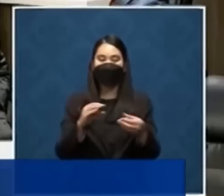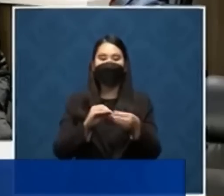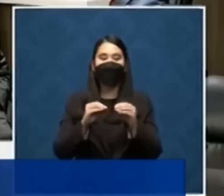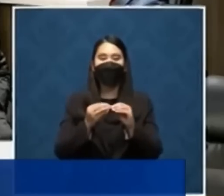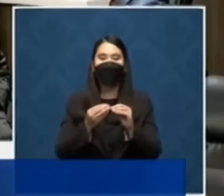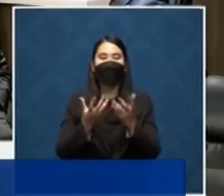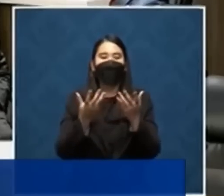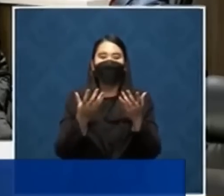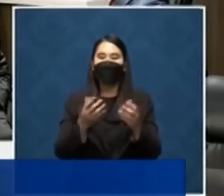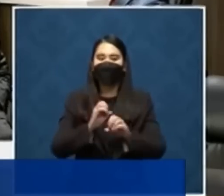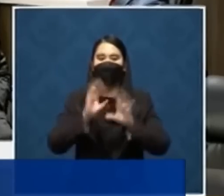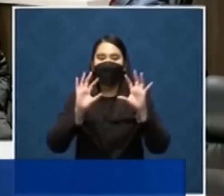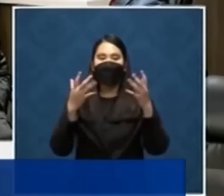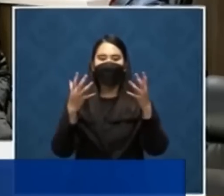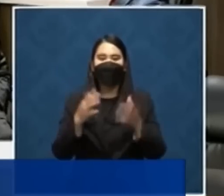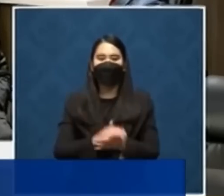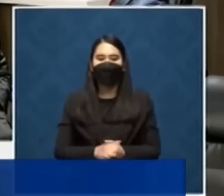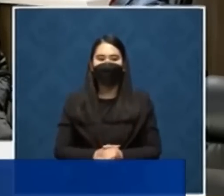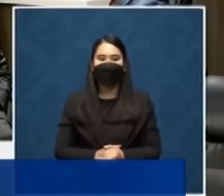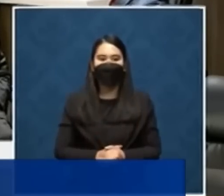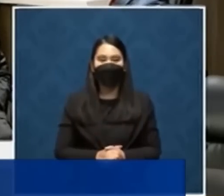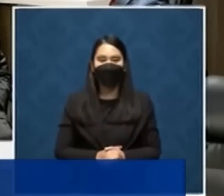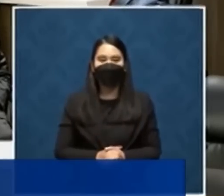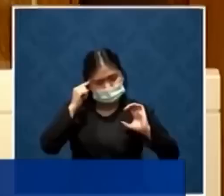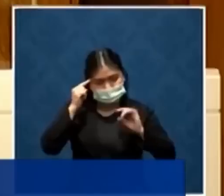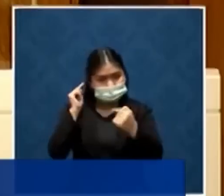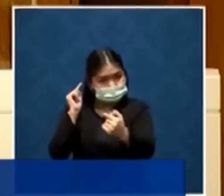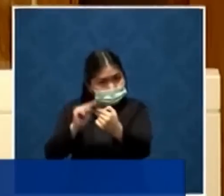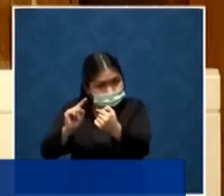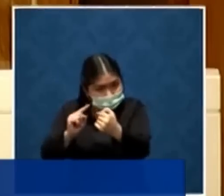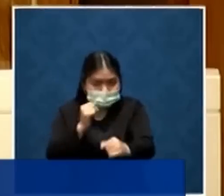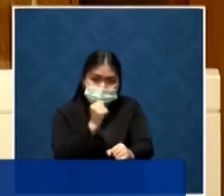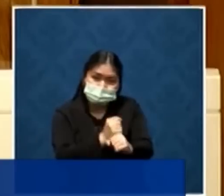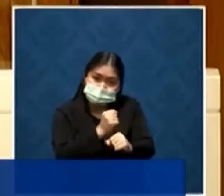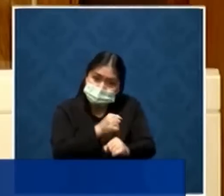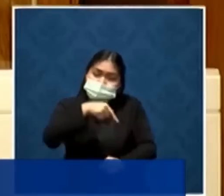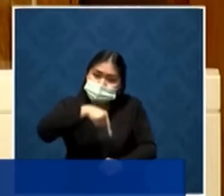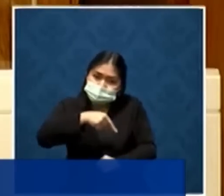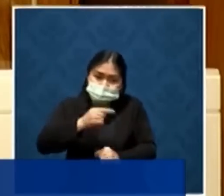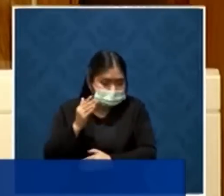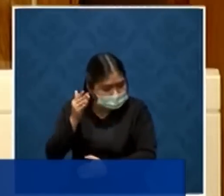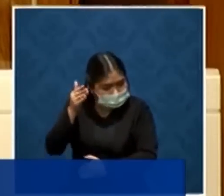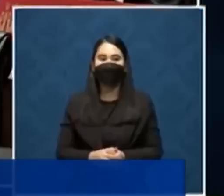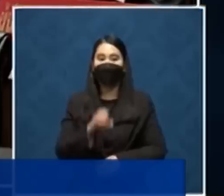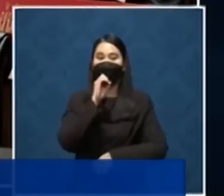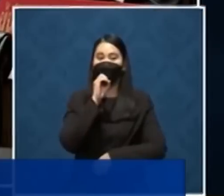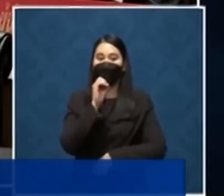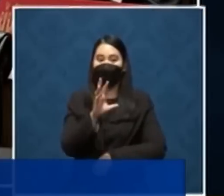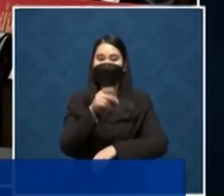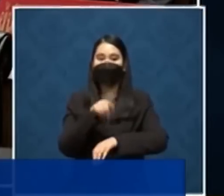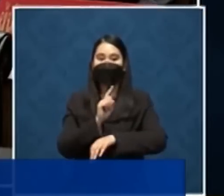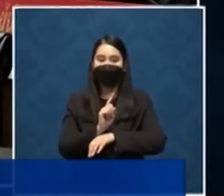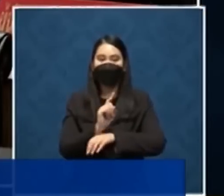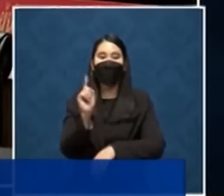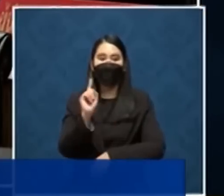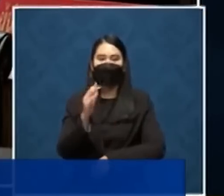นตรีไม่ได้ทำตามนโยบายที่ประกาศไว้ในสภาแถมยังจะสร้างความเหลื่อมล้ำให้กับคนในสังคมรวมทั้งระบุว่าประเทศ